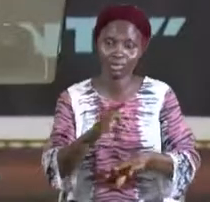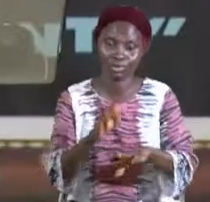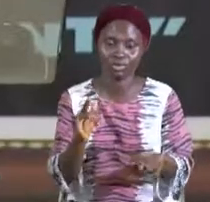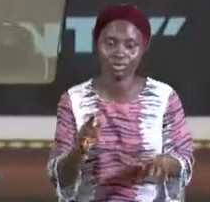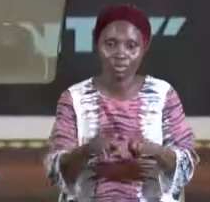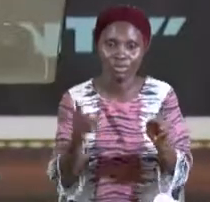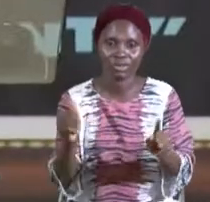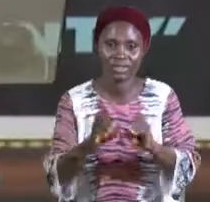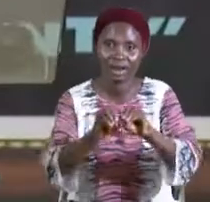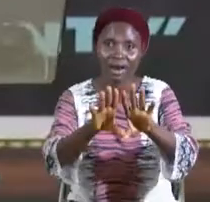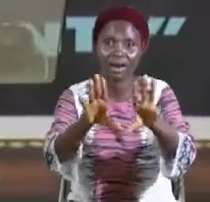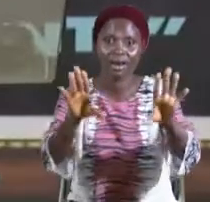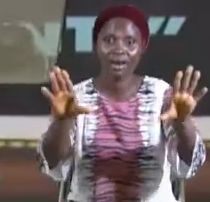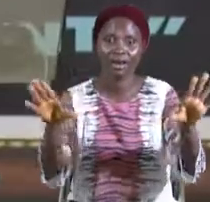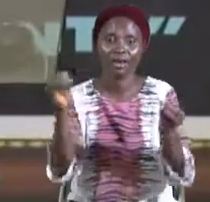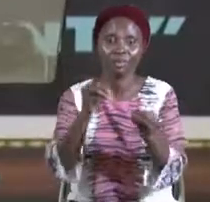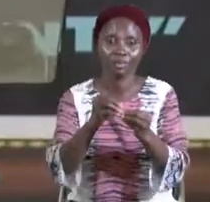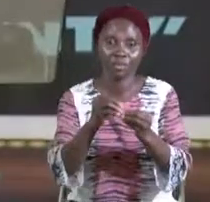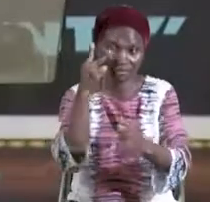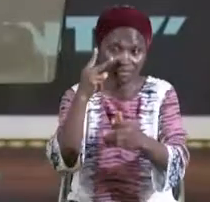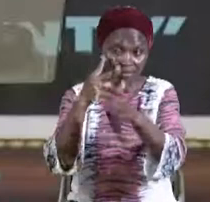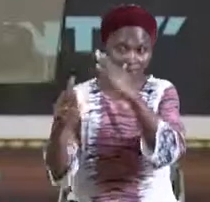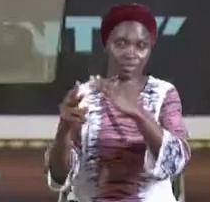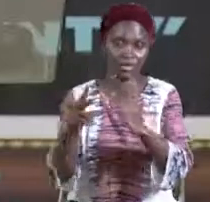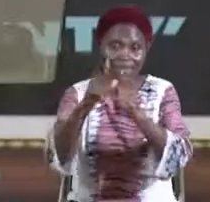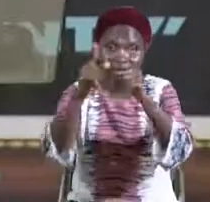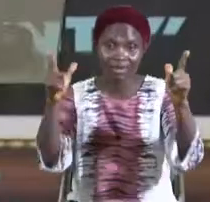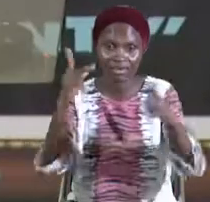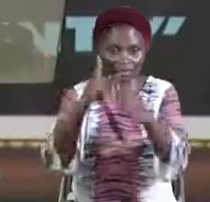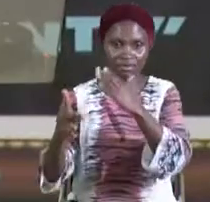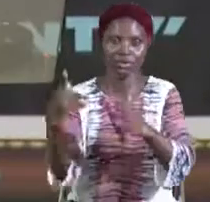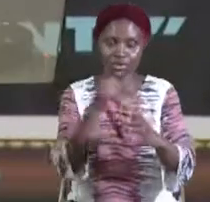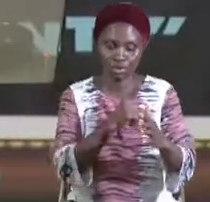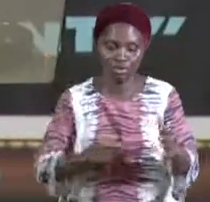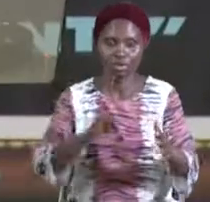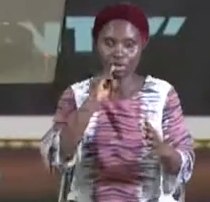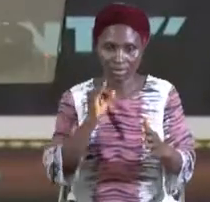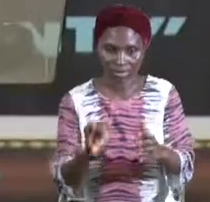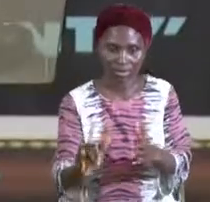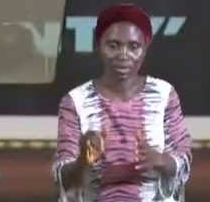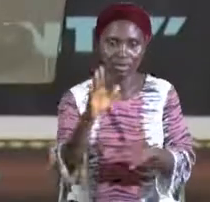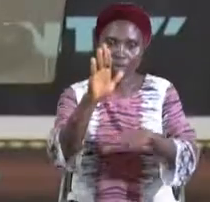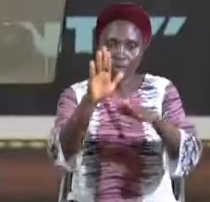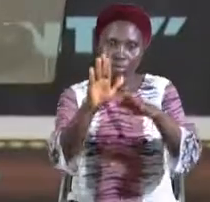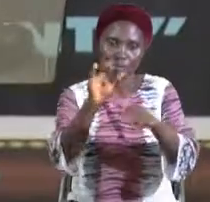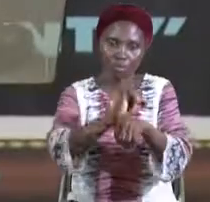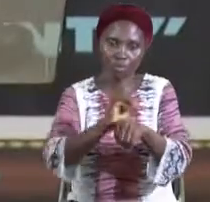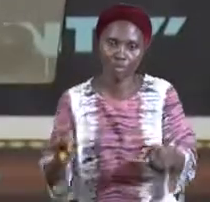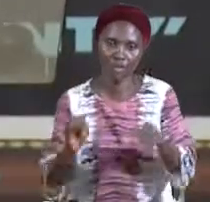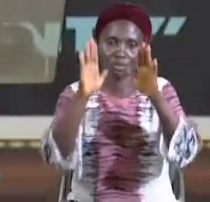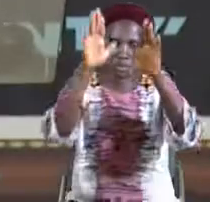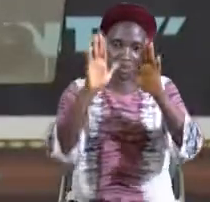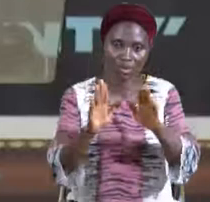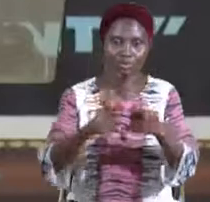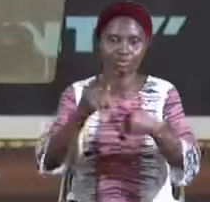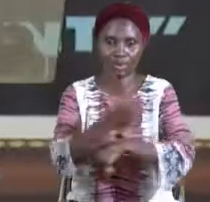une vision plus claire, une plus grande vision. Le Seigneur accomplit encore des miracles aujourd'hui. On nous dit en